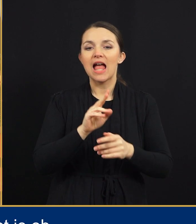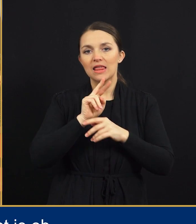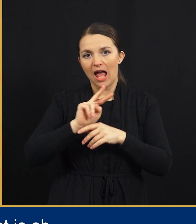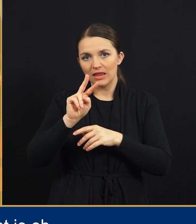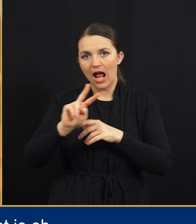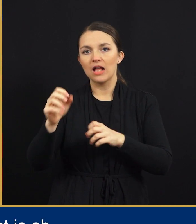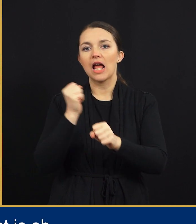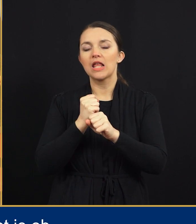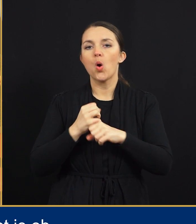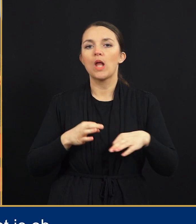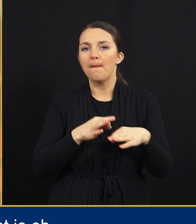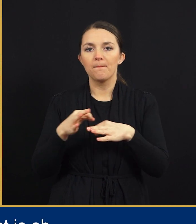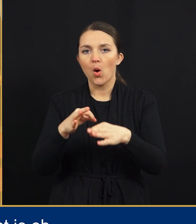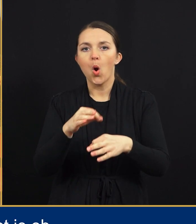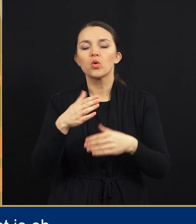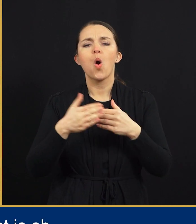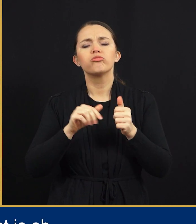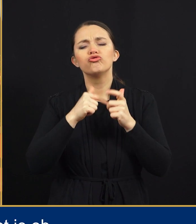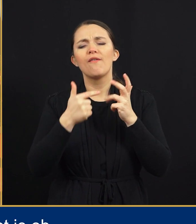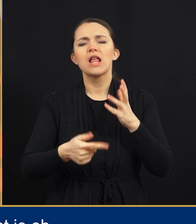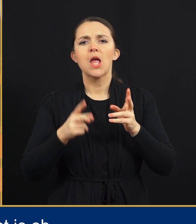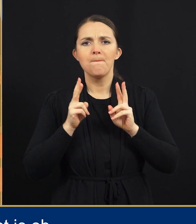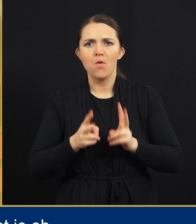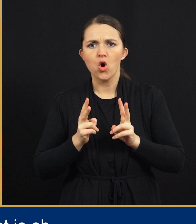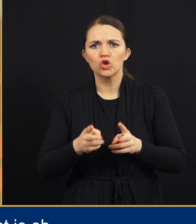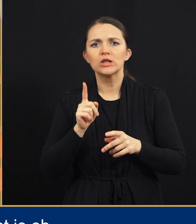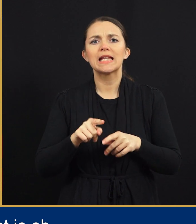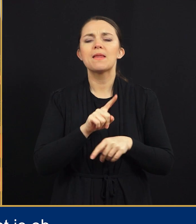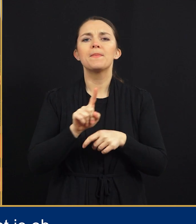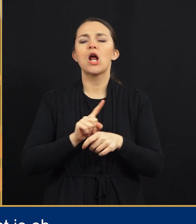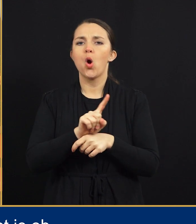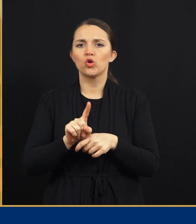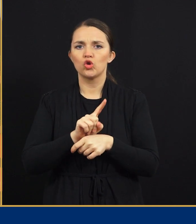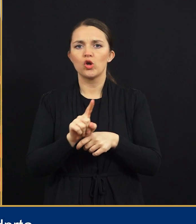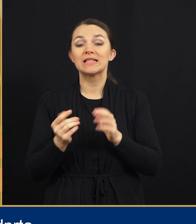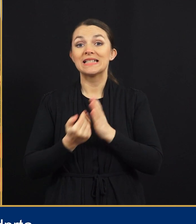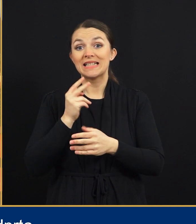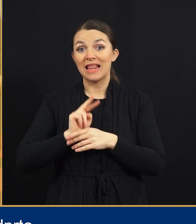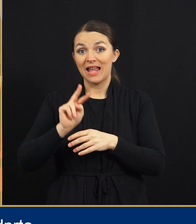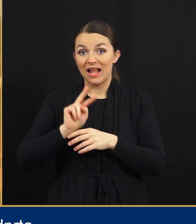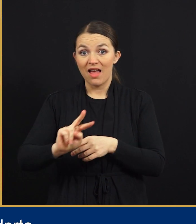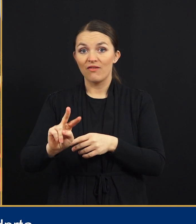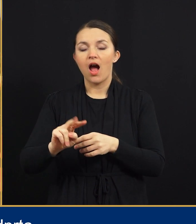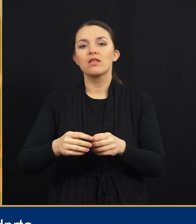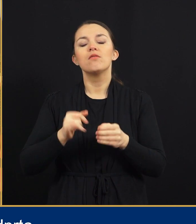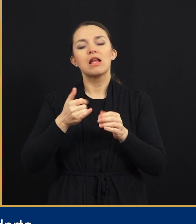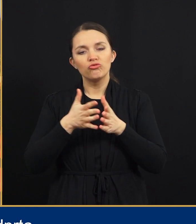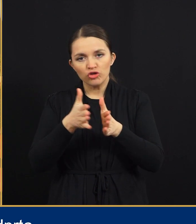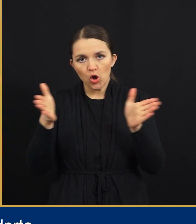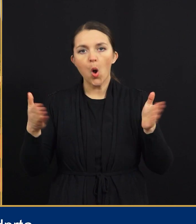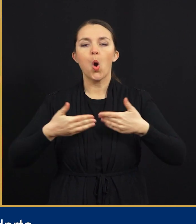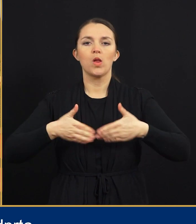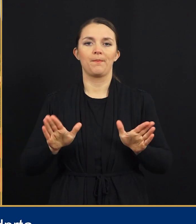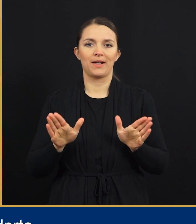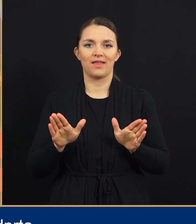nadaljnja delovna pot je ob številnih možnostih in priložnostih za nadaljevanje široko